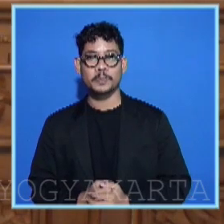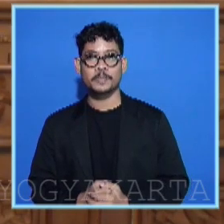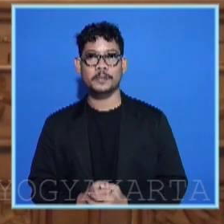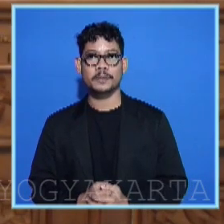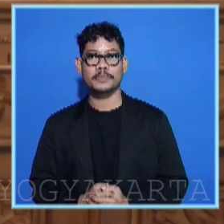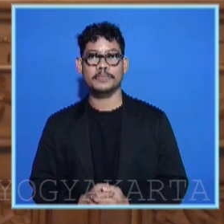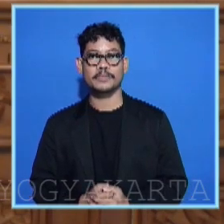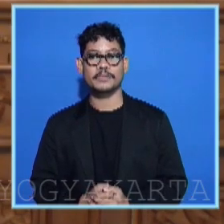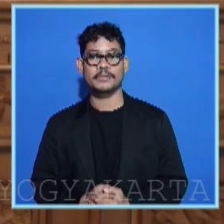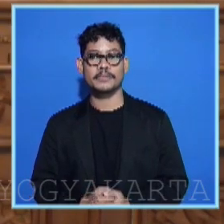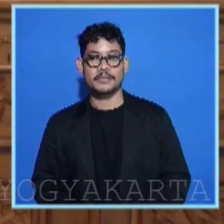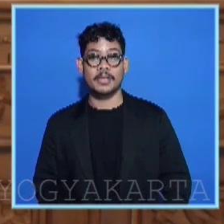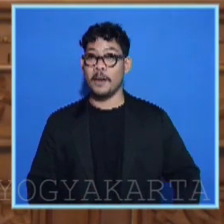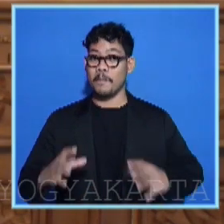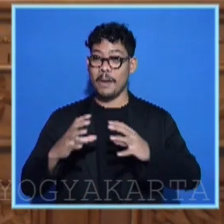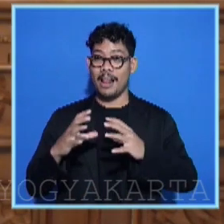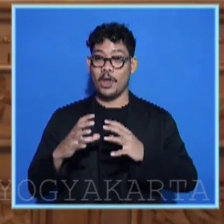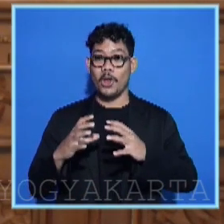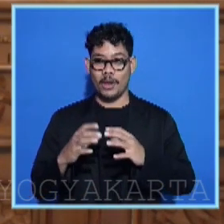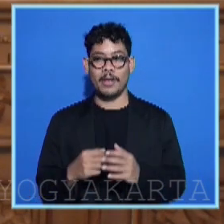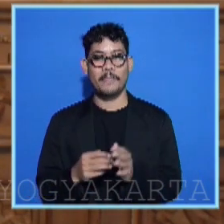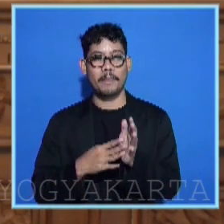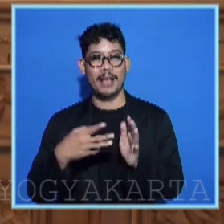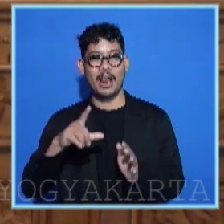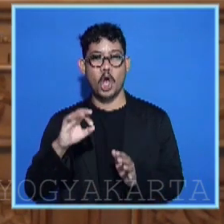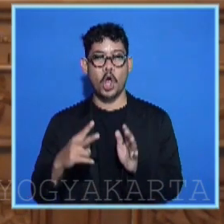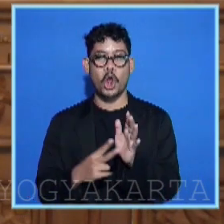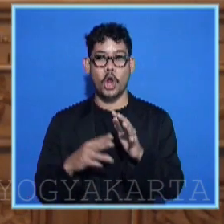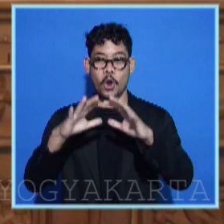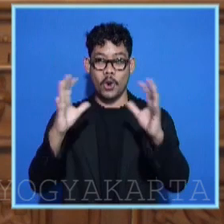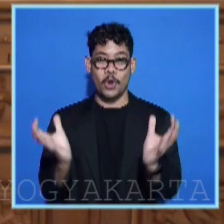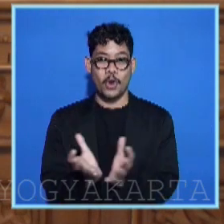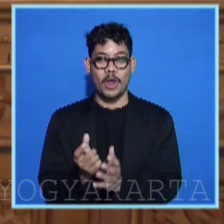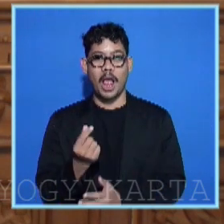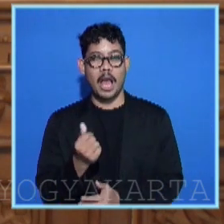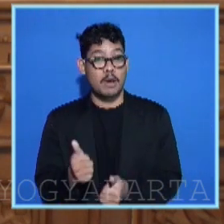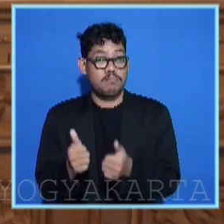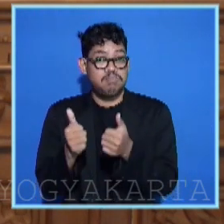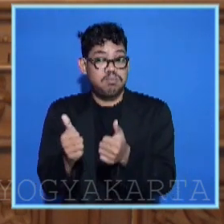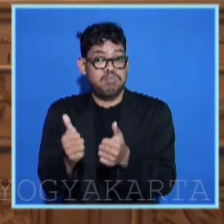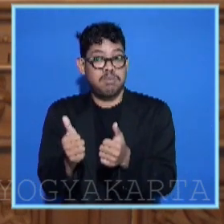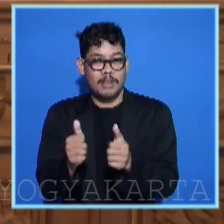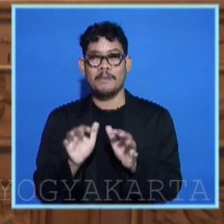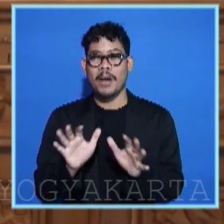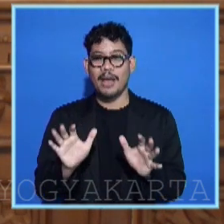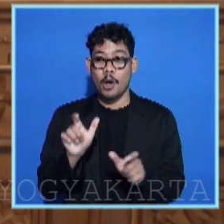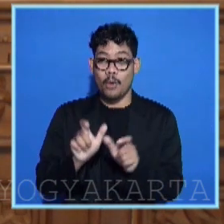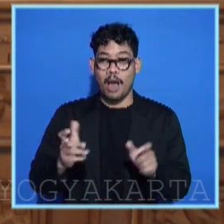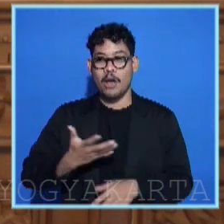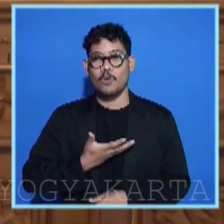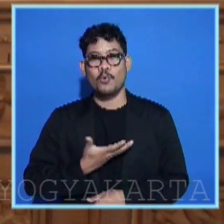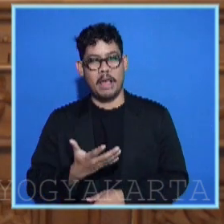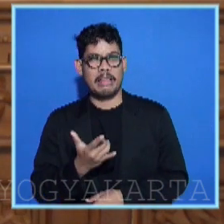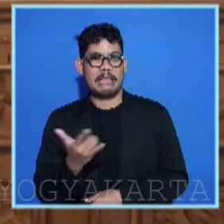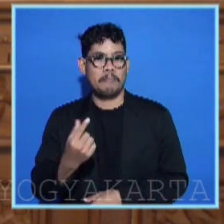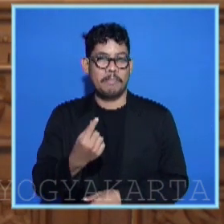para pamirsa melon wujudaken komoditas unggulan ingkang reginipun Sae sarta pekenanipun ugiasihtinar buukanget saking sakathahing